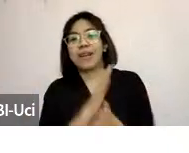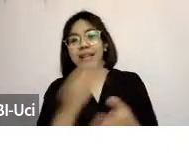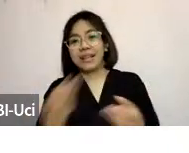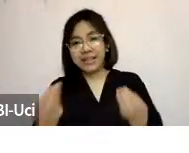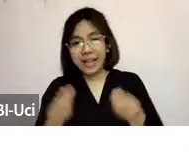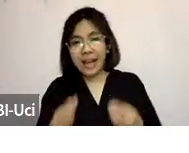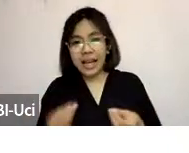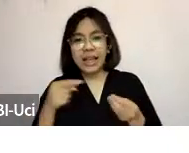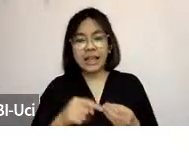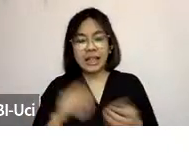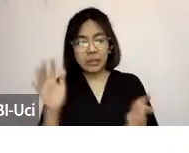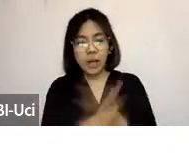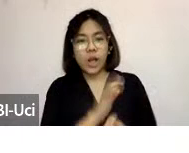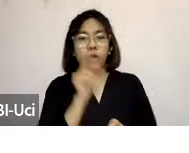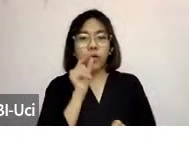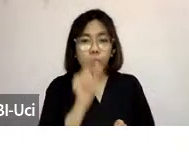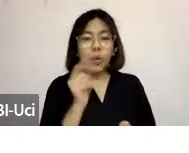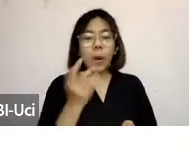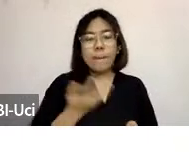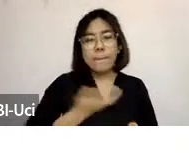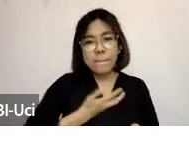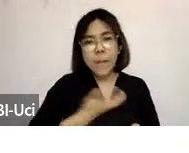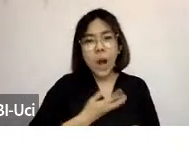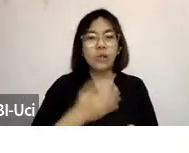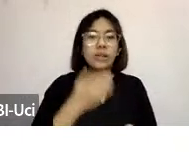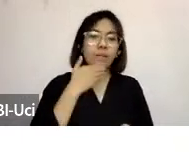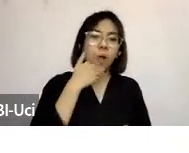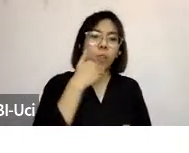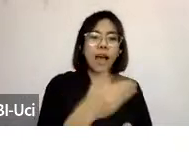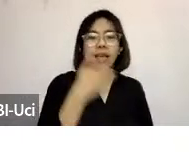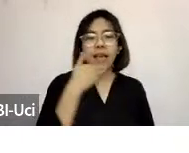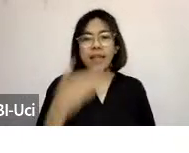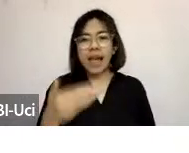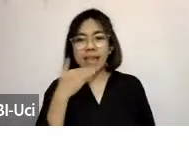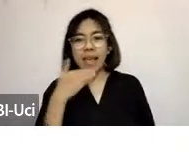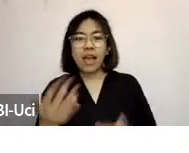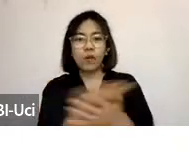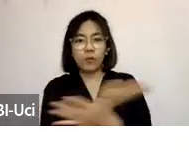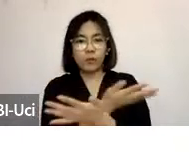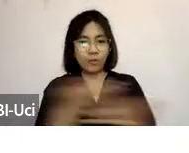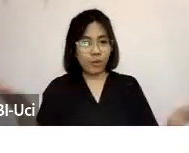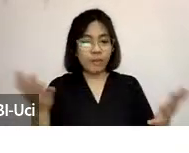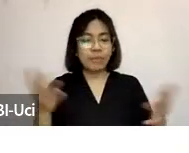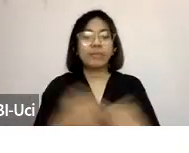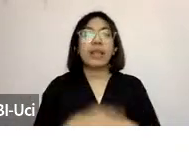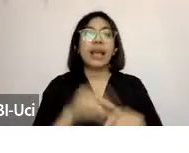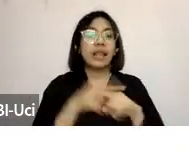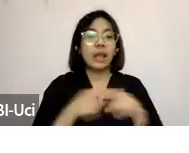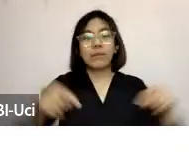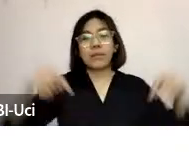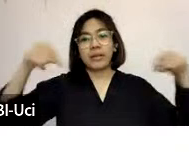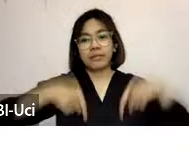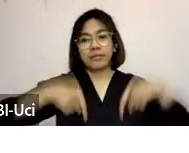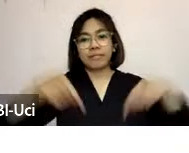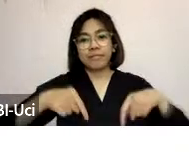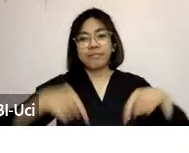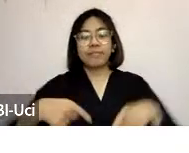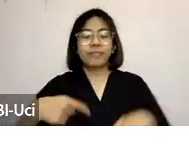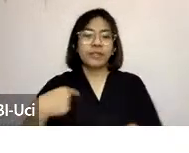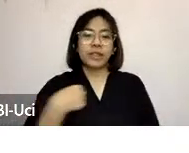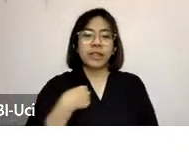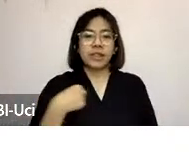masuk buat saya untuk menanyakan beberapa hal kepada bapak ibu semua tapi disini saya juga